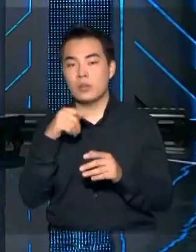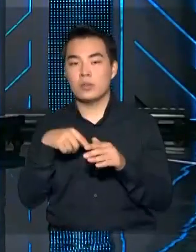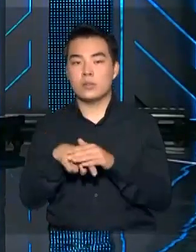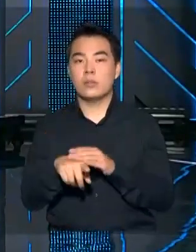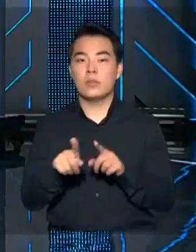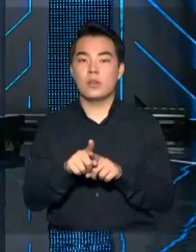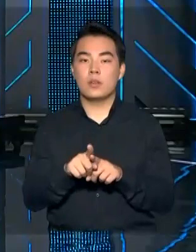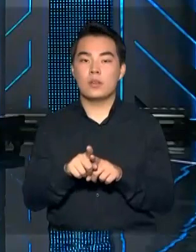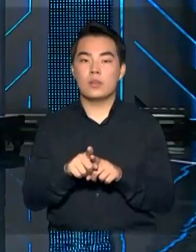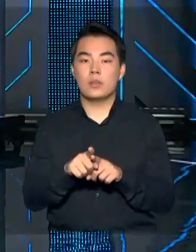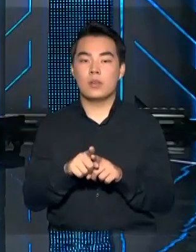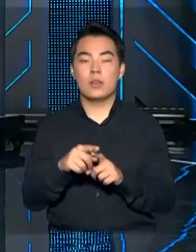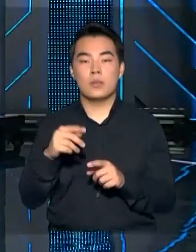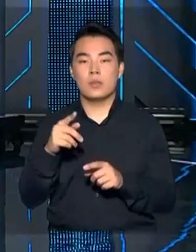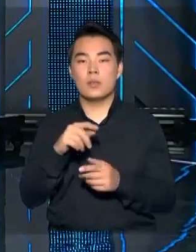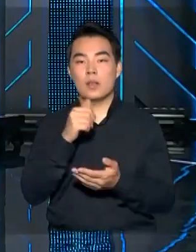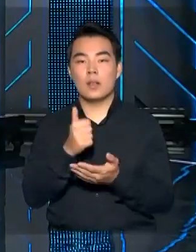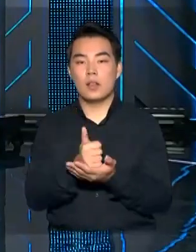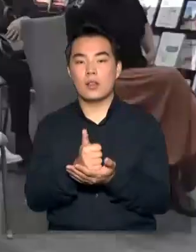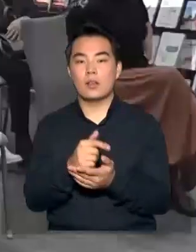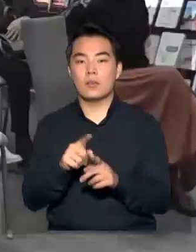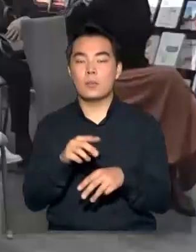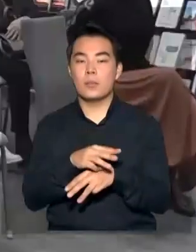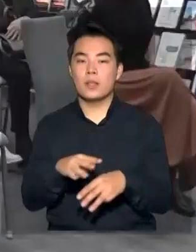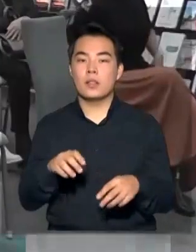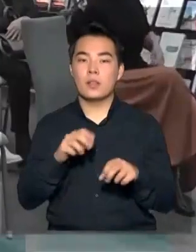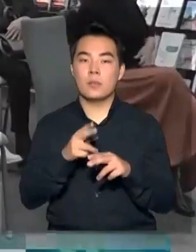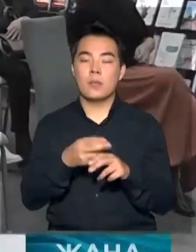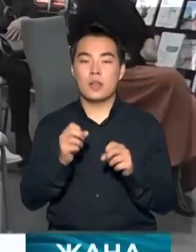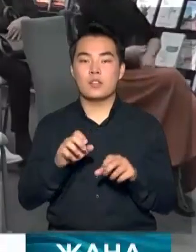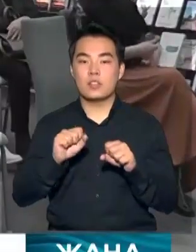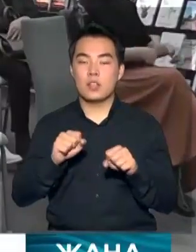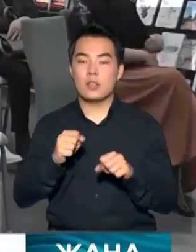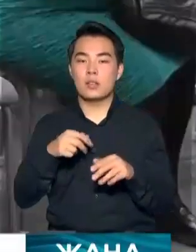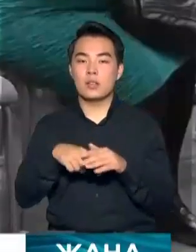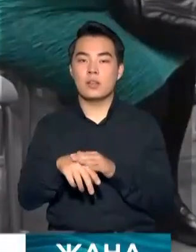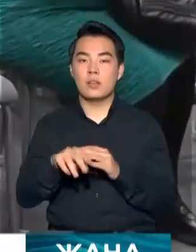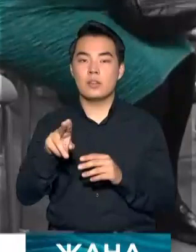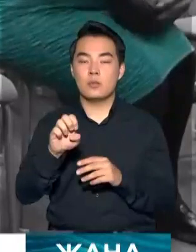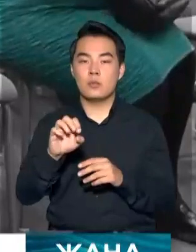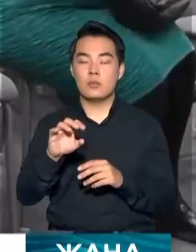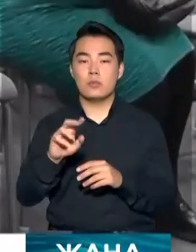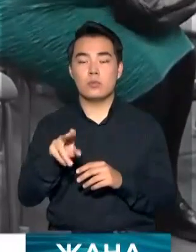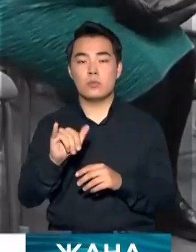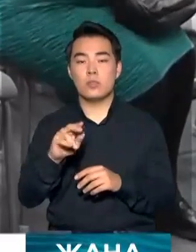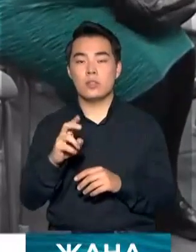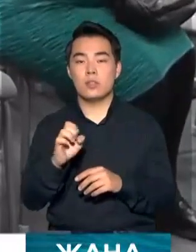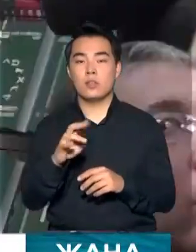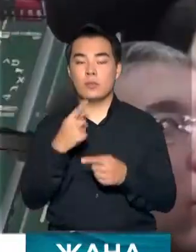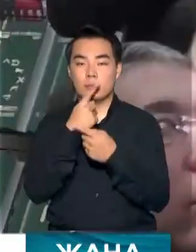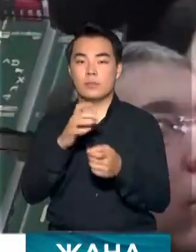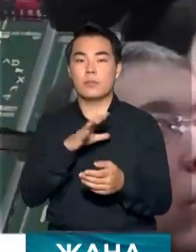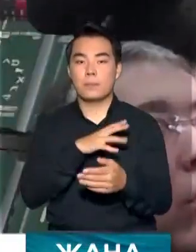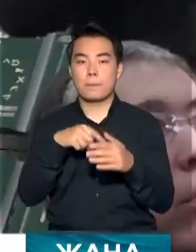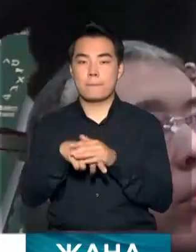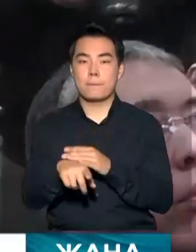іссапармен барған еліміздің еңбек және халықты әлеуметтік қорғау министрі Тамара Дүйсенова мәлімдеді. Ведомство басшысы сондай-ақ қоғам